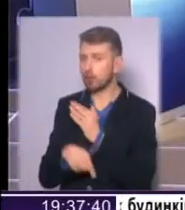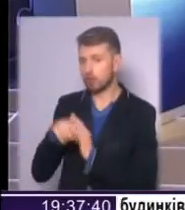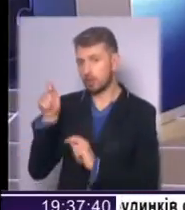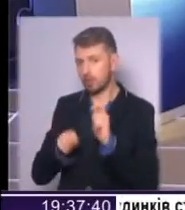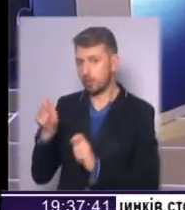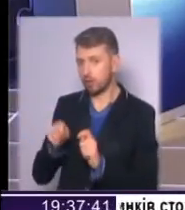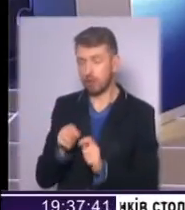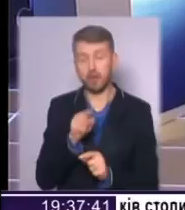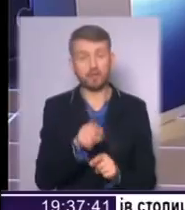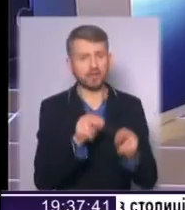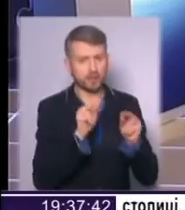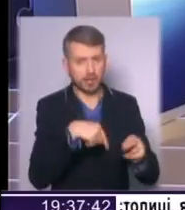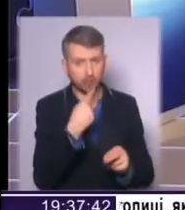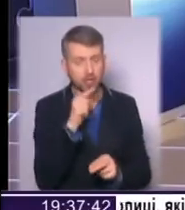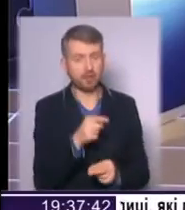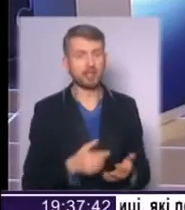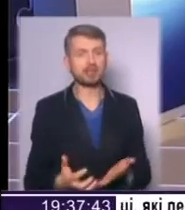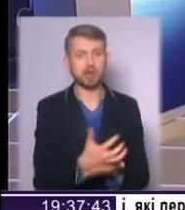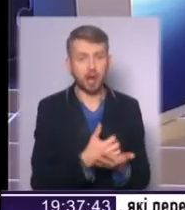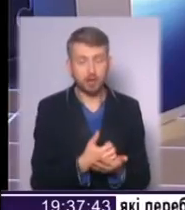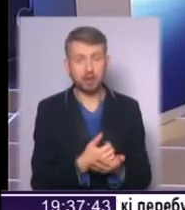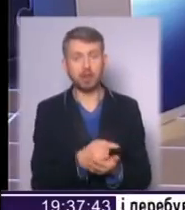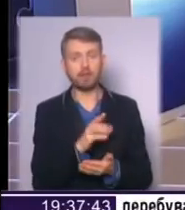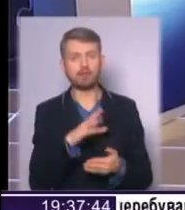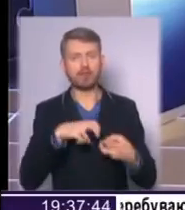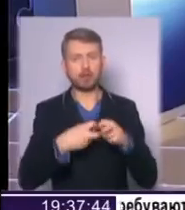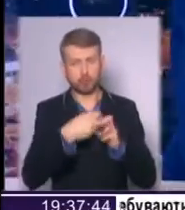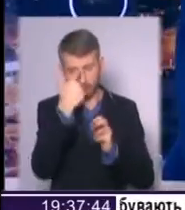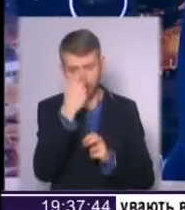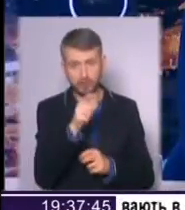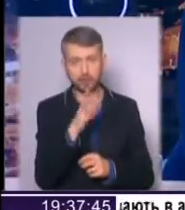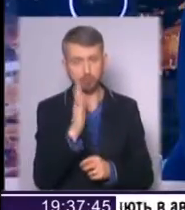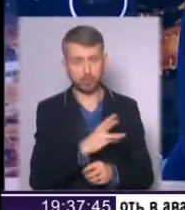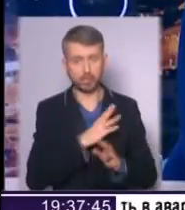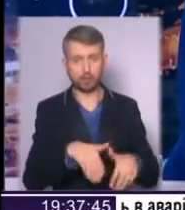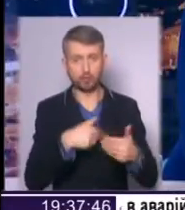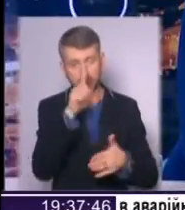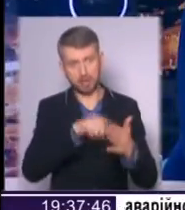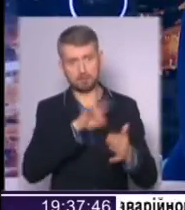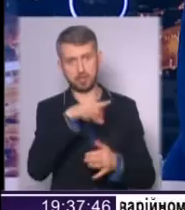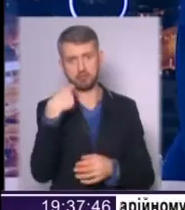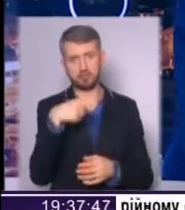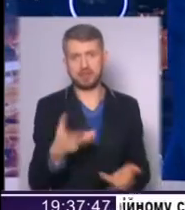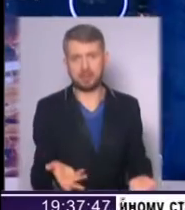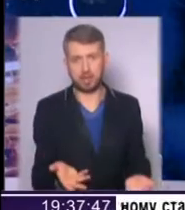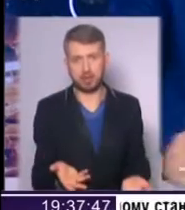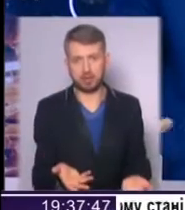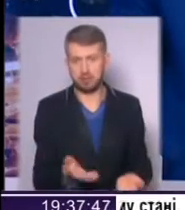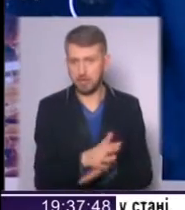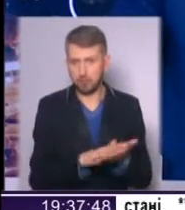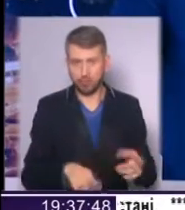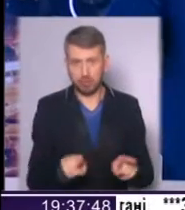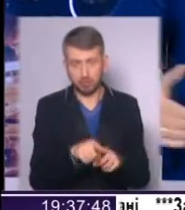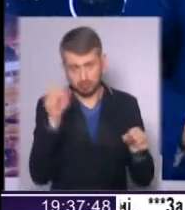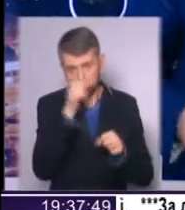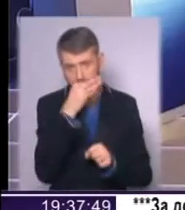він відверто каже про те, що він збирається... Він в Івано-Франковську заявив, що він буде ініціювати імпічмент президента, перепрошую. Таку дурню сказав,